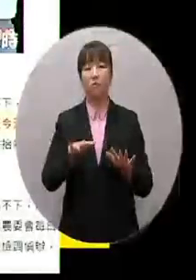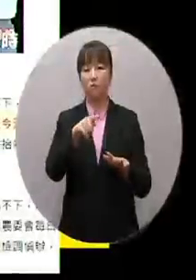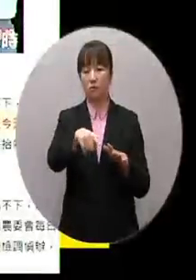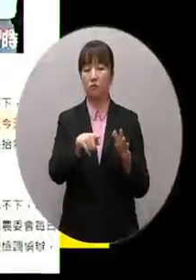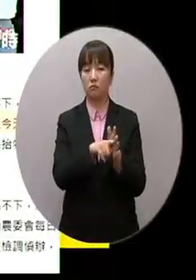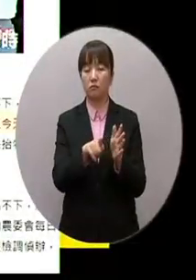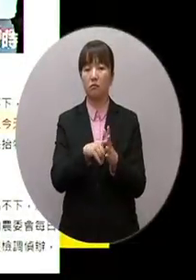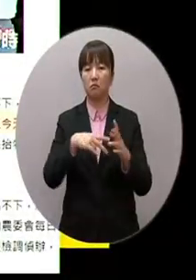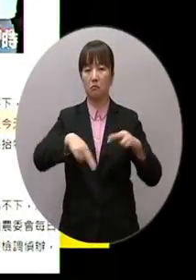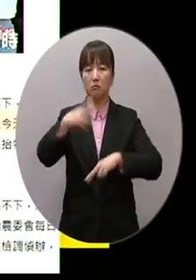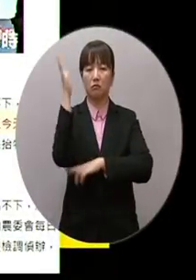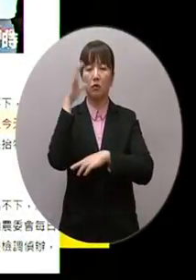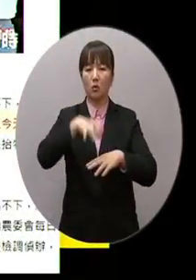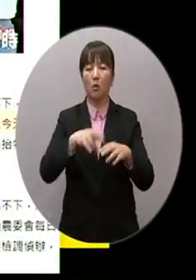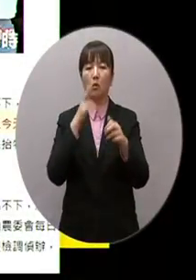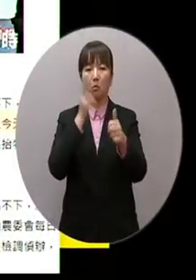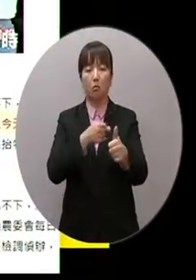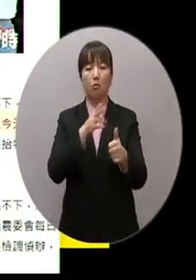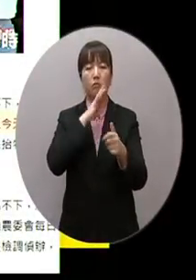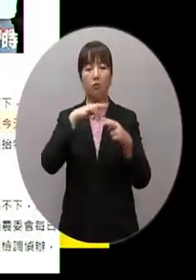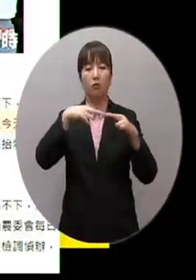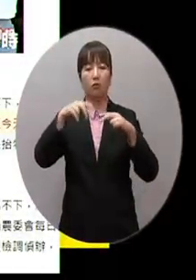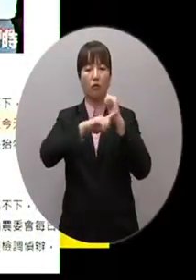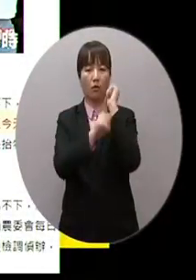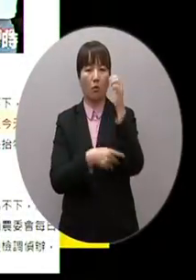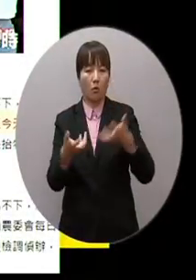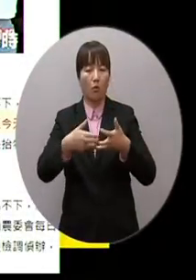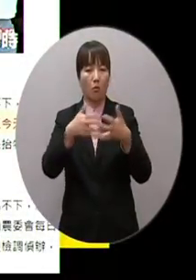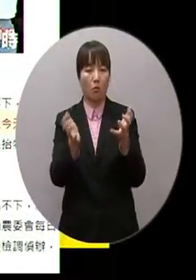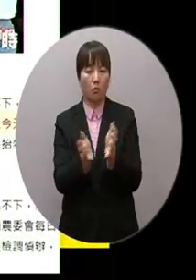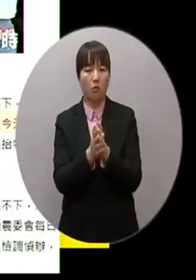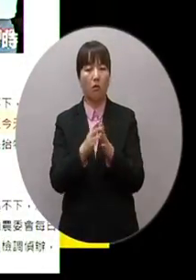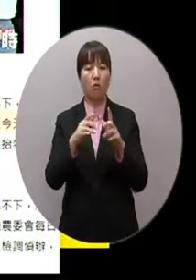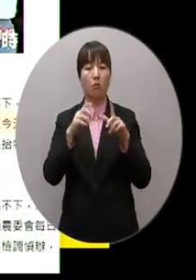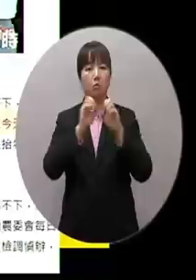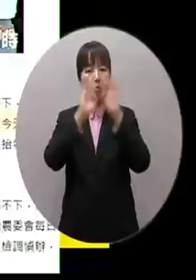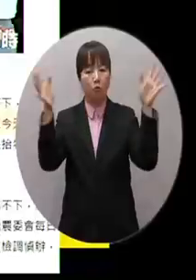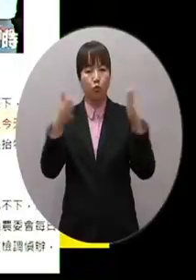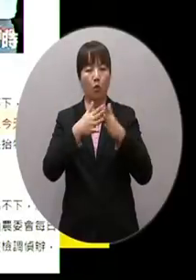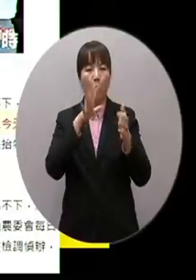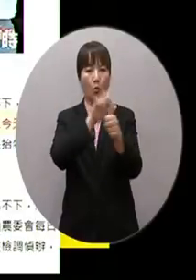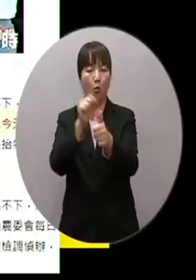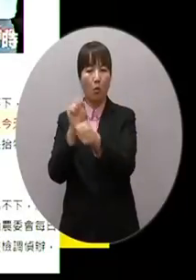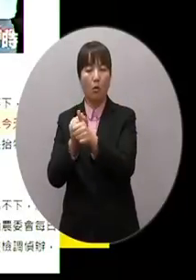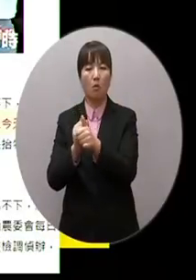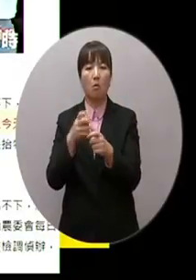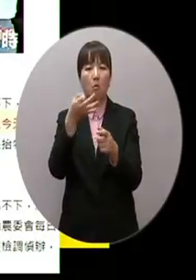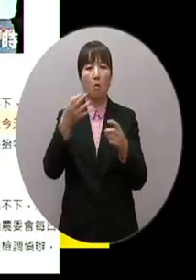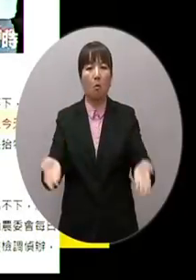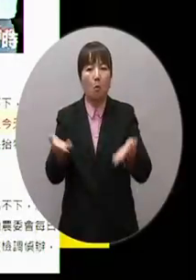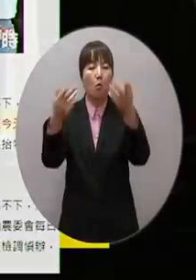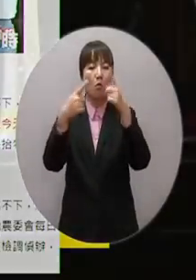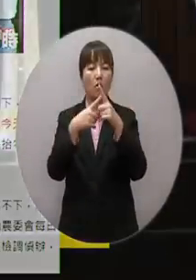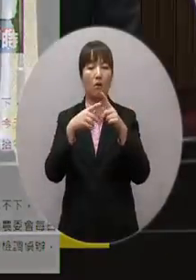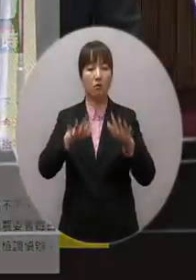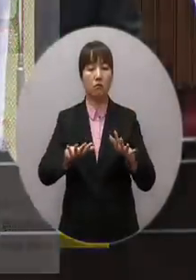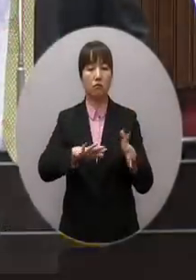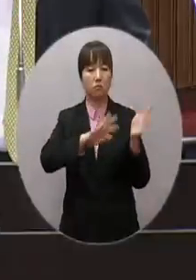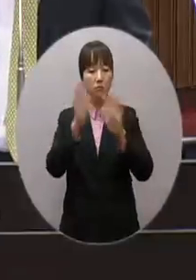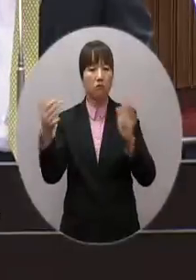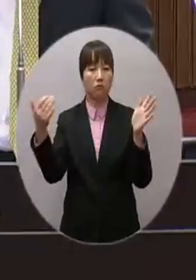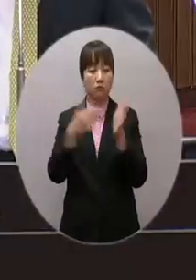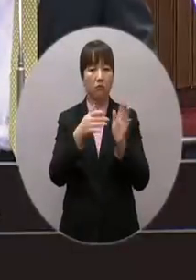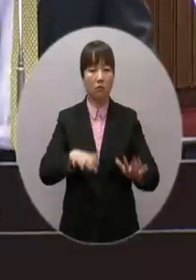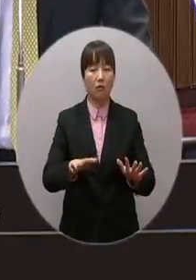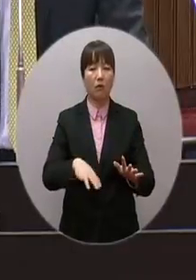个时候行政院下令法务部部长大动作宣示要抓菜虫，这样子的行动，把